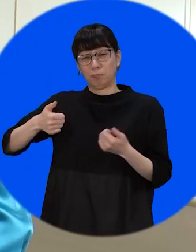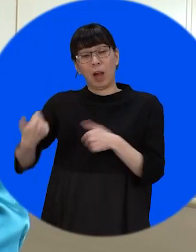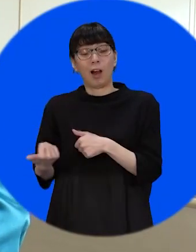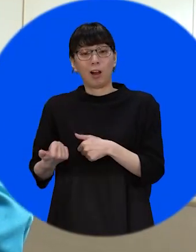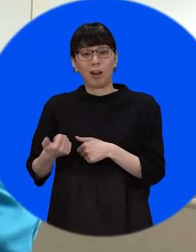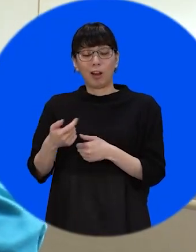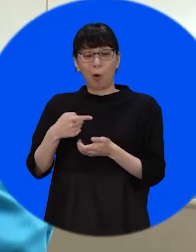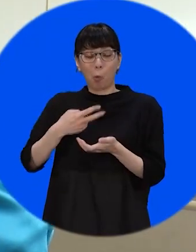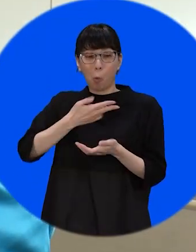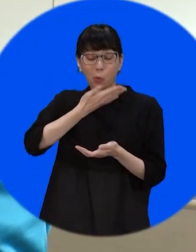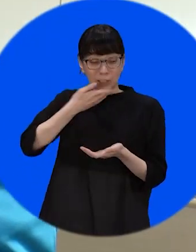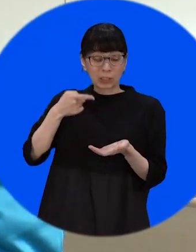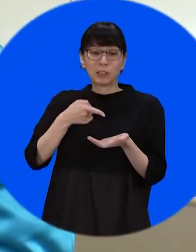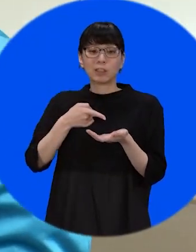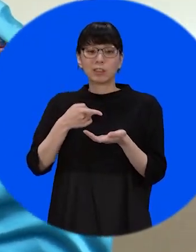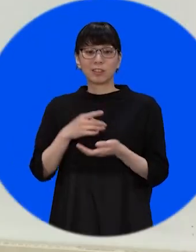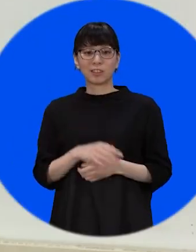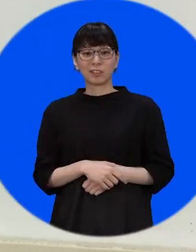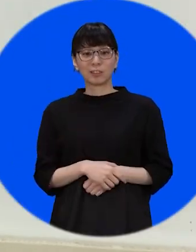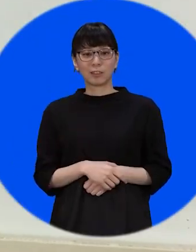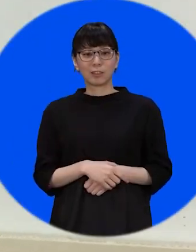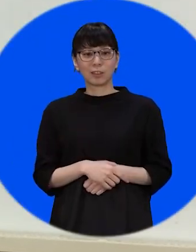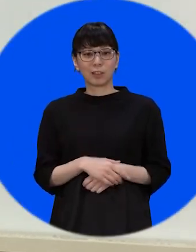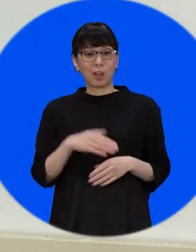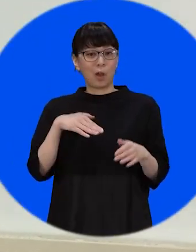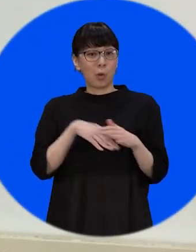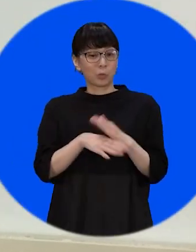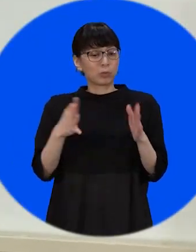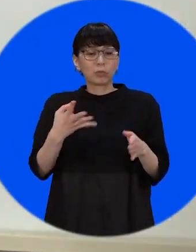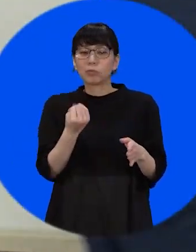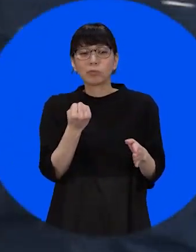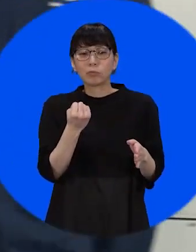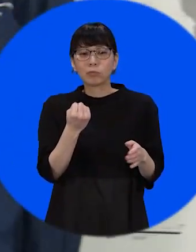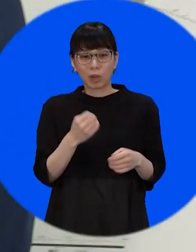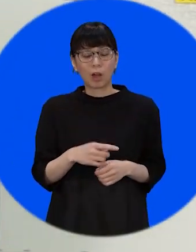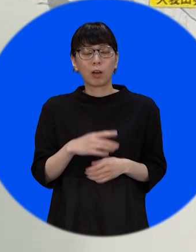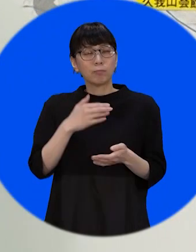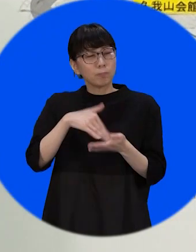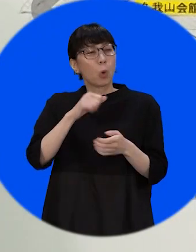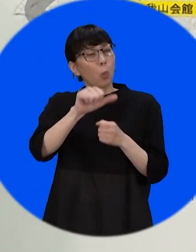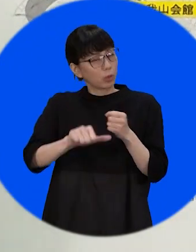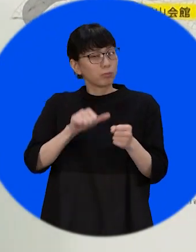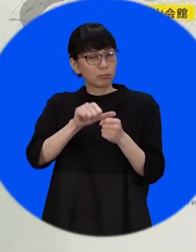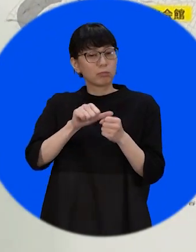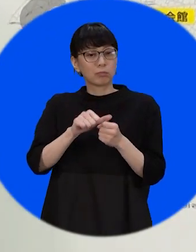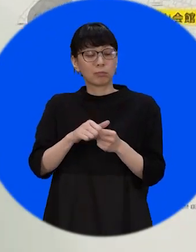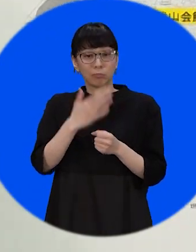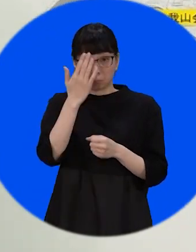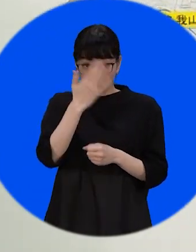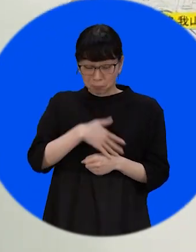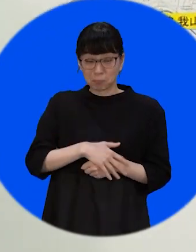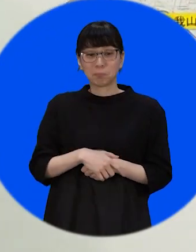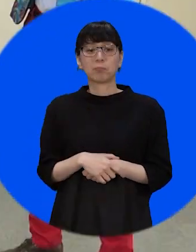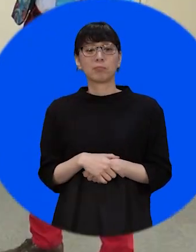ぱりそれはねやっぱり どのくらい保存できるんですこれ。 だいたい5年ほど保存できます。